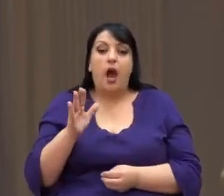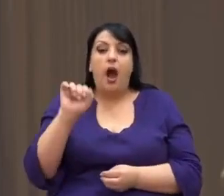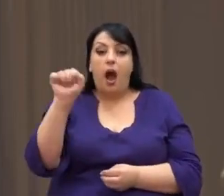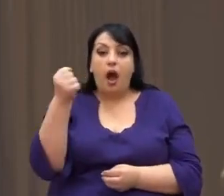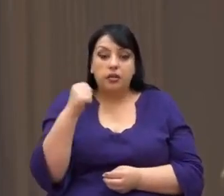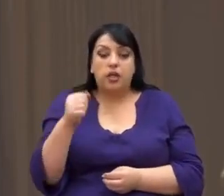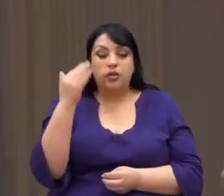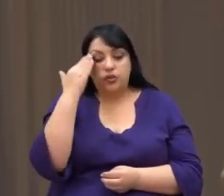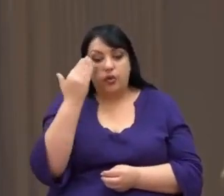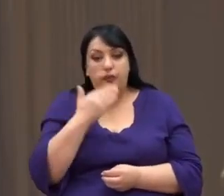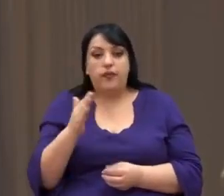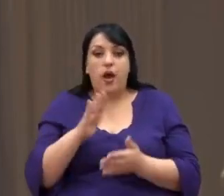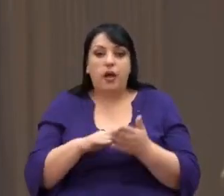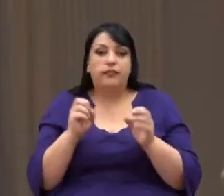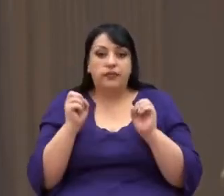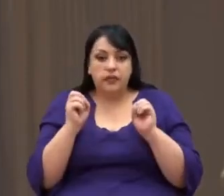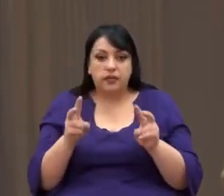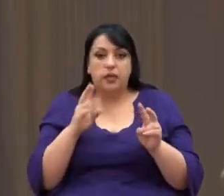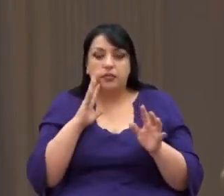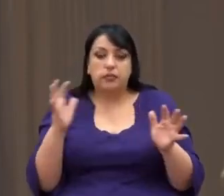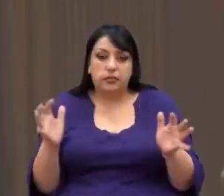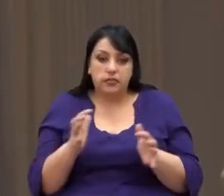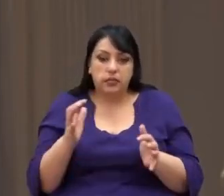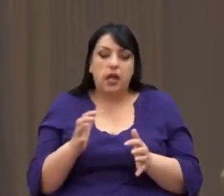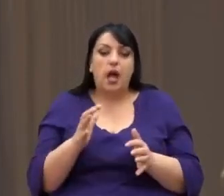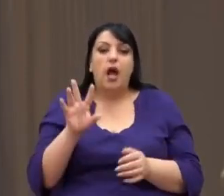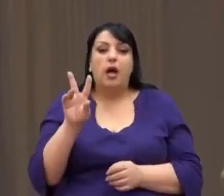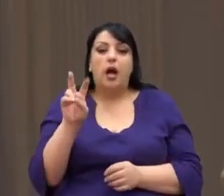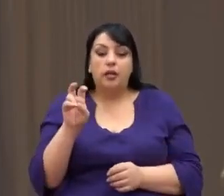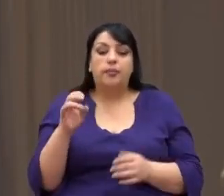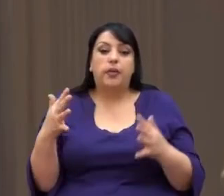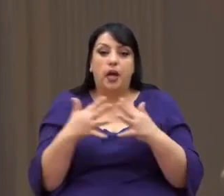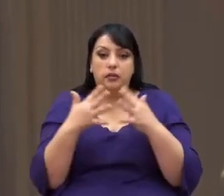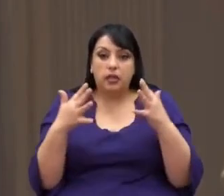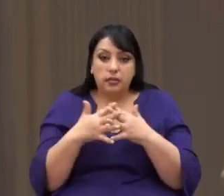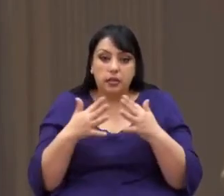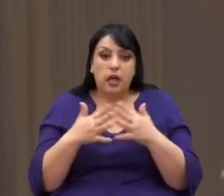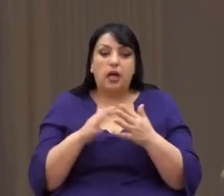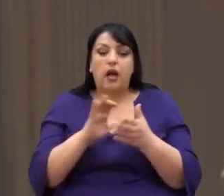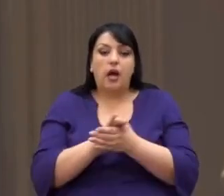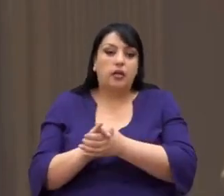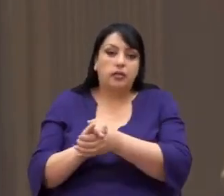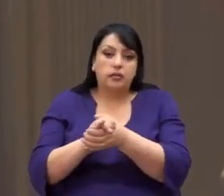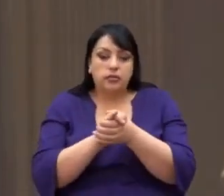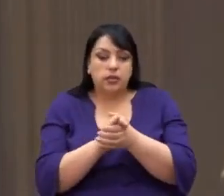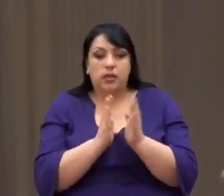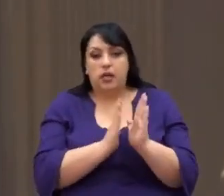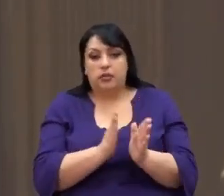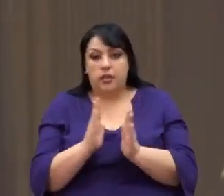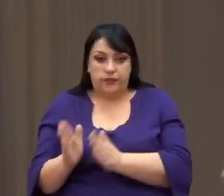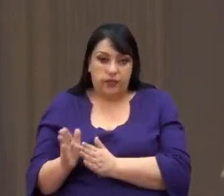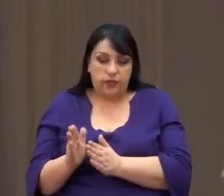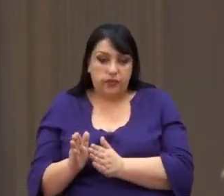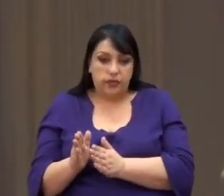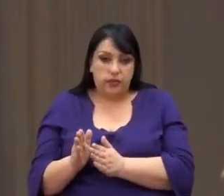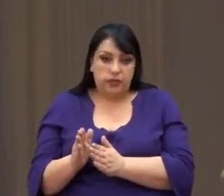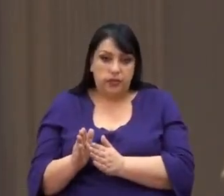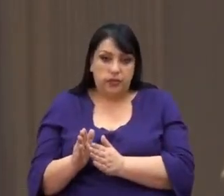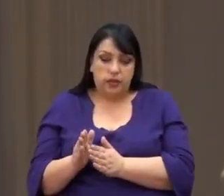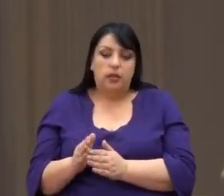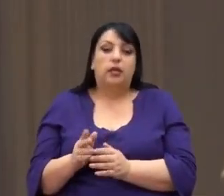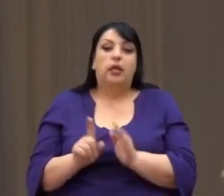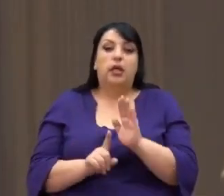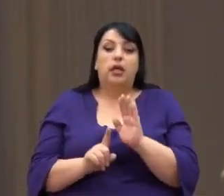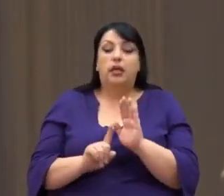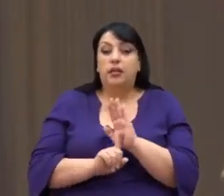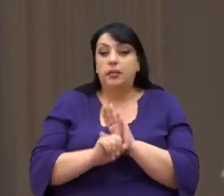ժողովրդի անվտանգության ապահովումն ու Ղարաբաղյան հակամարտության խաղաղ և համապարփակ կարգավորումը, հիմնված